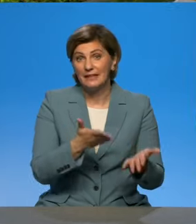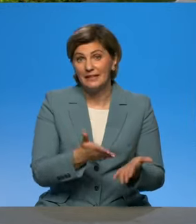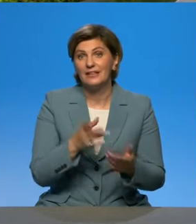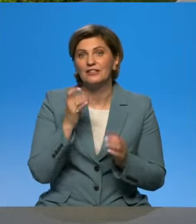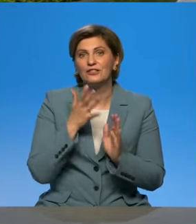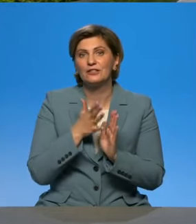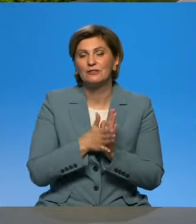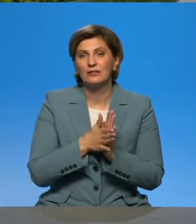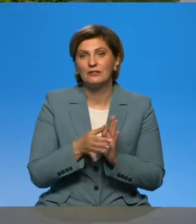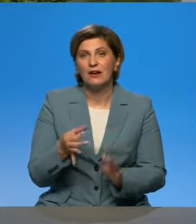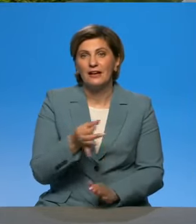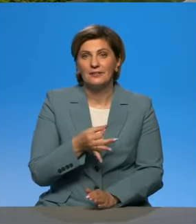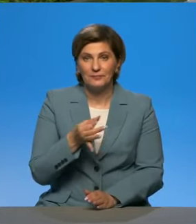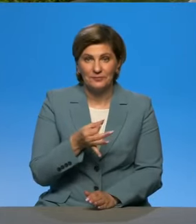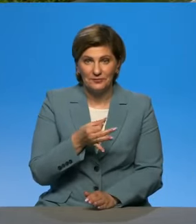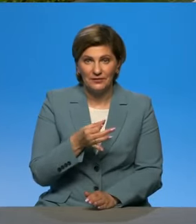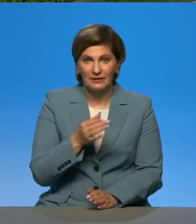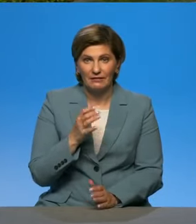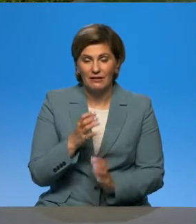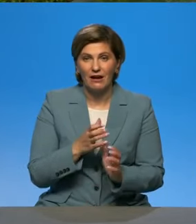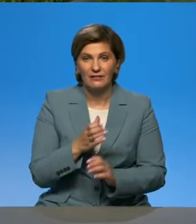Азии, Австралии и Океании был у нас сегодня в студии.